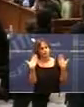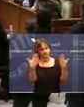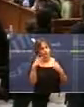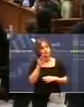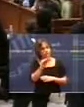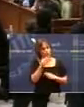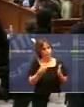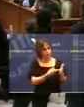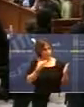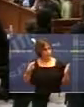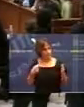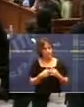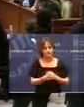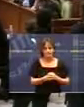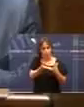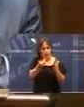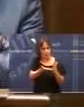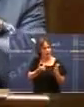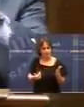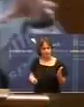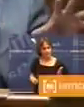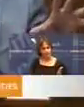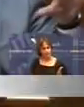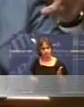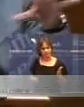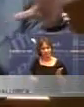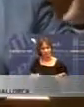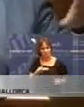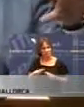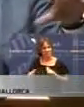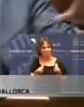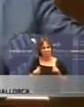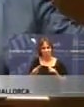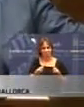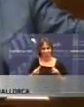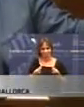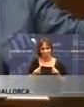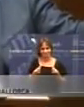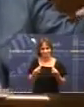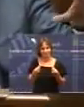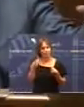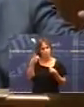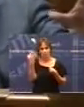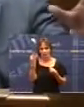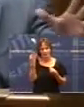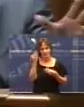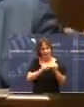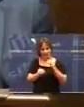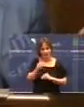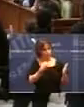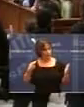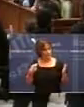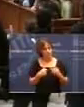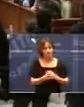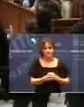tornat a dir que això està en mans d'Unió Mallorquina. Això està descafeïnat. Això vostè va d'arreglar. Està descafeïnat,